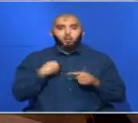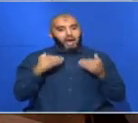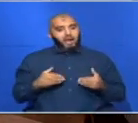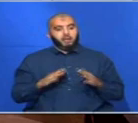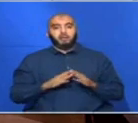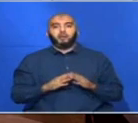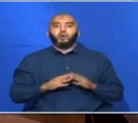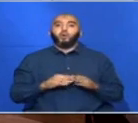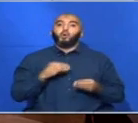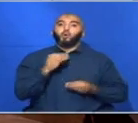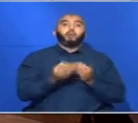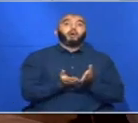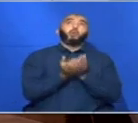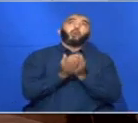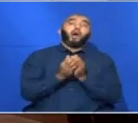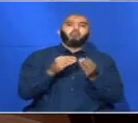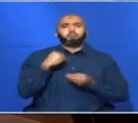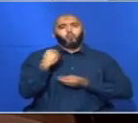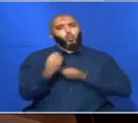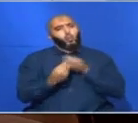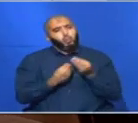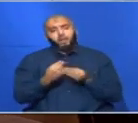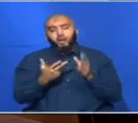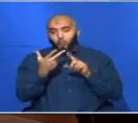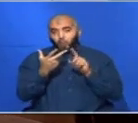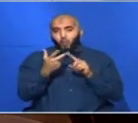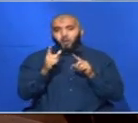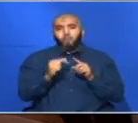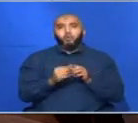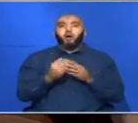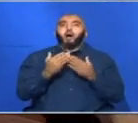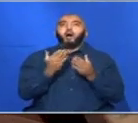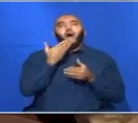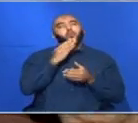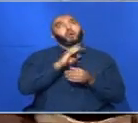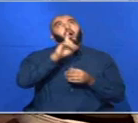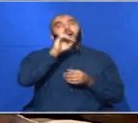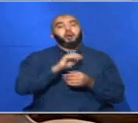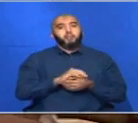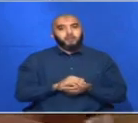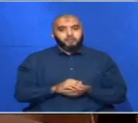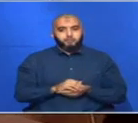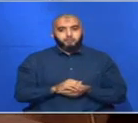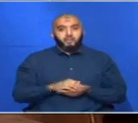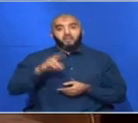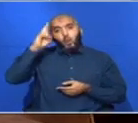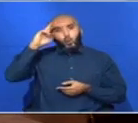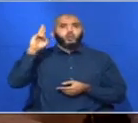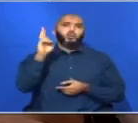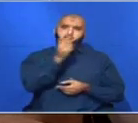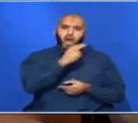ولعله بامكاننا ان نقول ان الذكر بصفه عامه يعني يكون في هذه الدائره